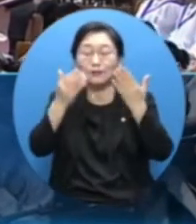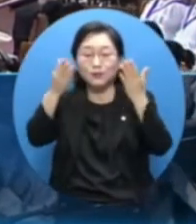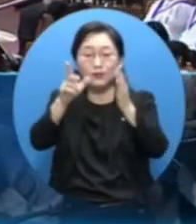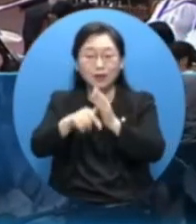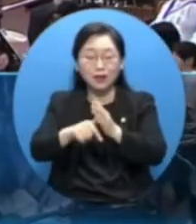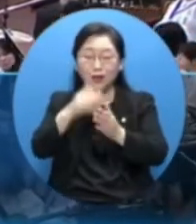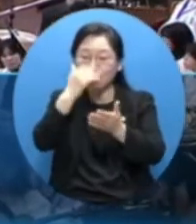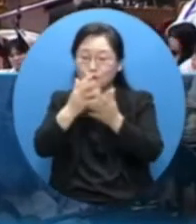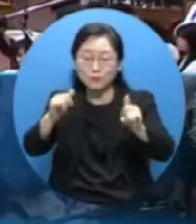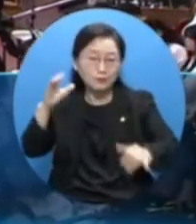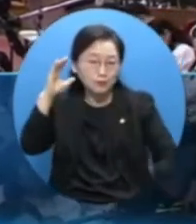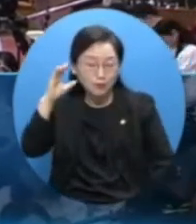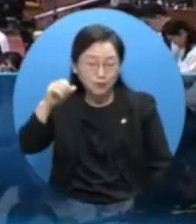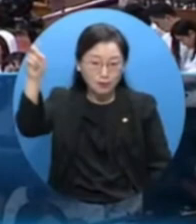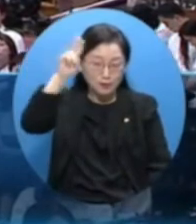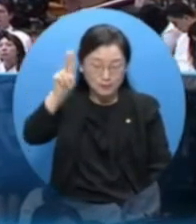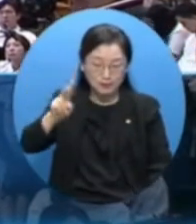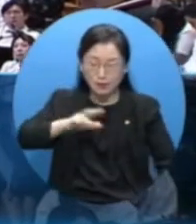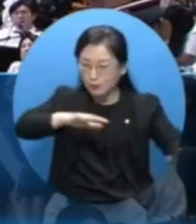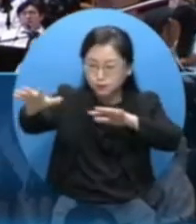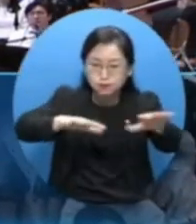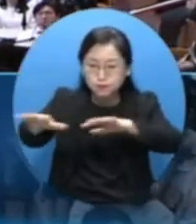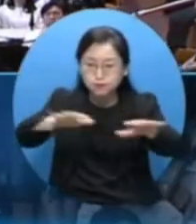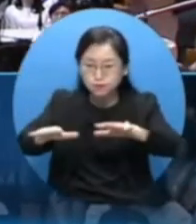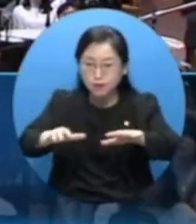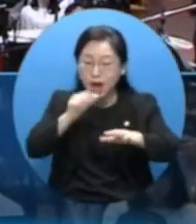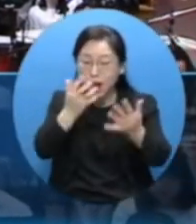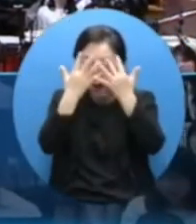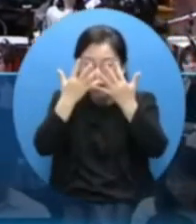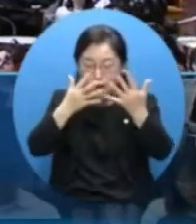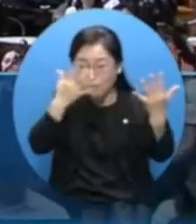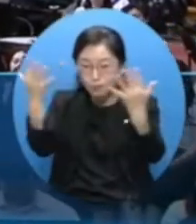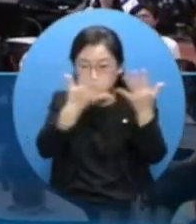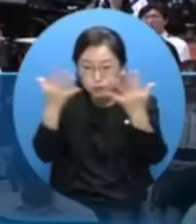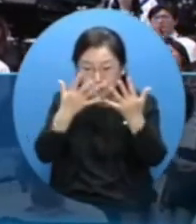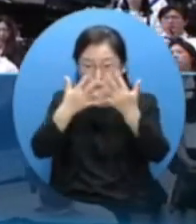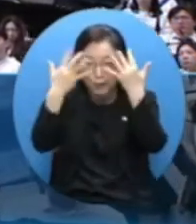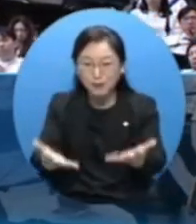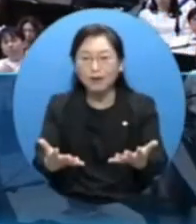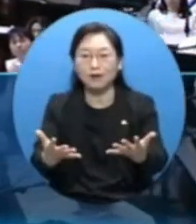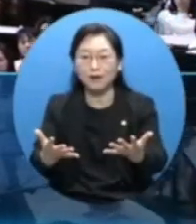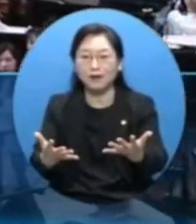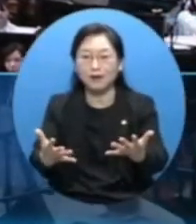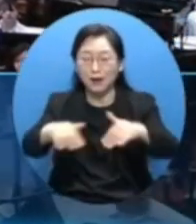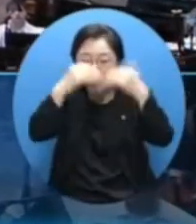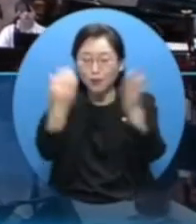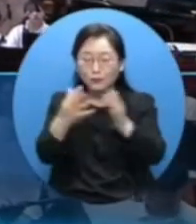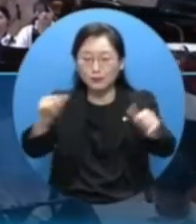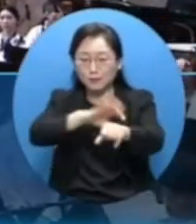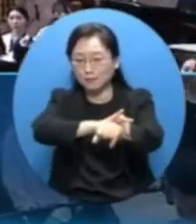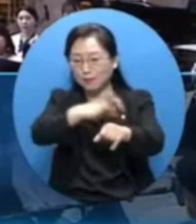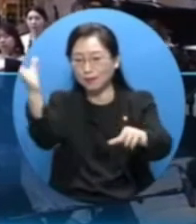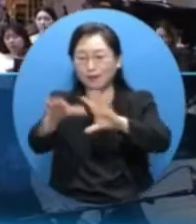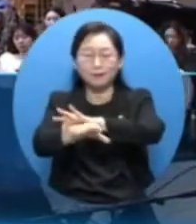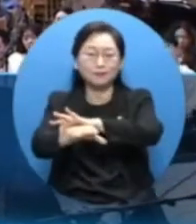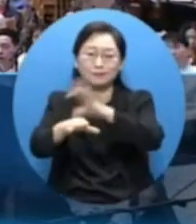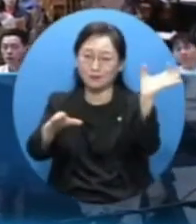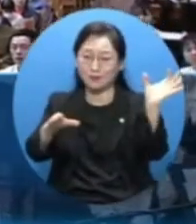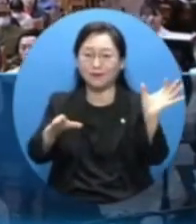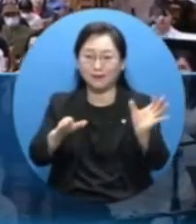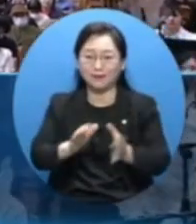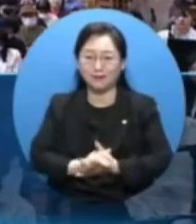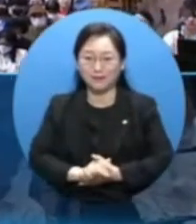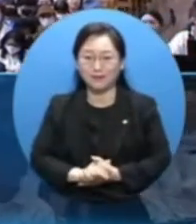죄수들이 듣더라. 예, 갑자기 큰 지진이 나서 옥터가 움직이고 문이 곧다 열리며 모든 사람이 매인 것이 다 벗어진지라.